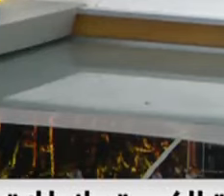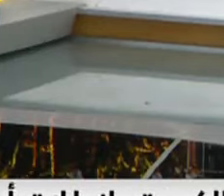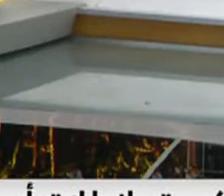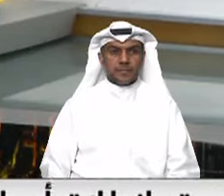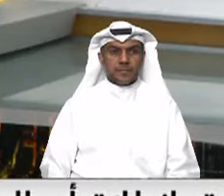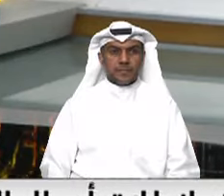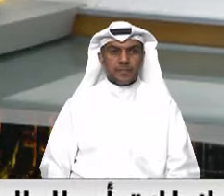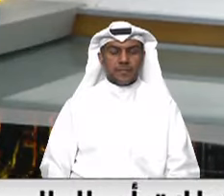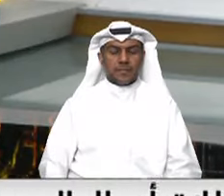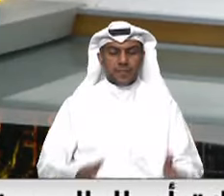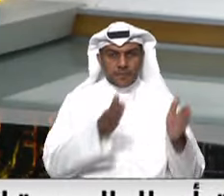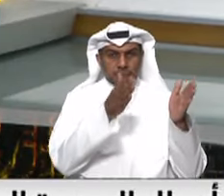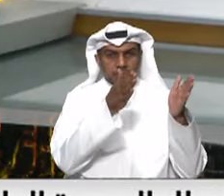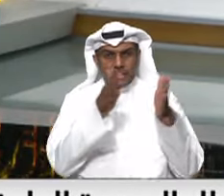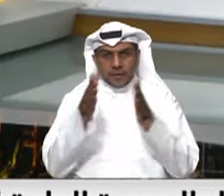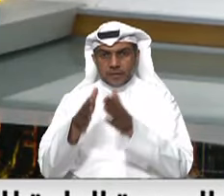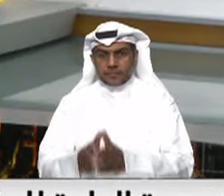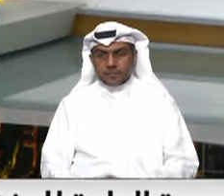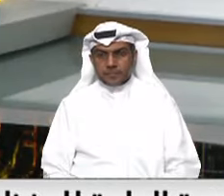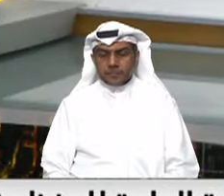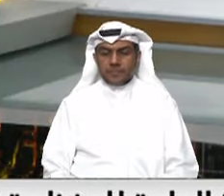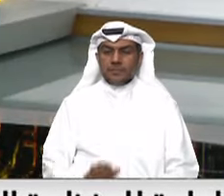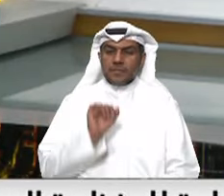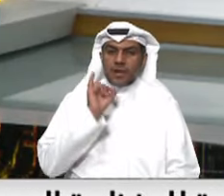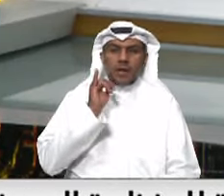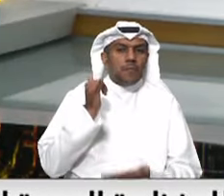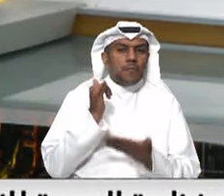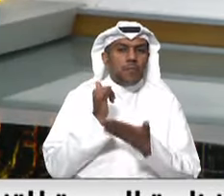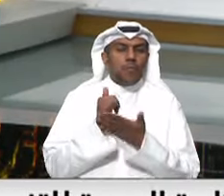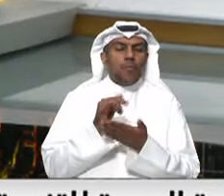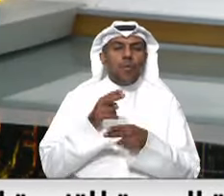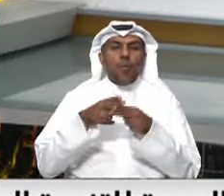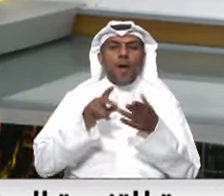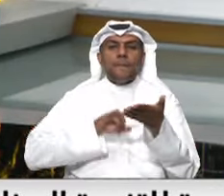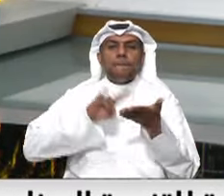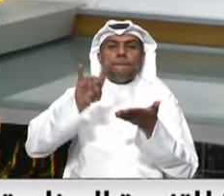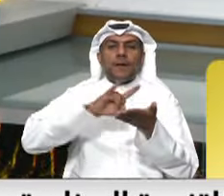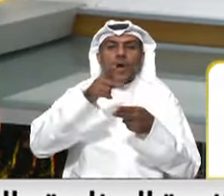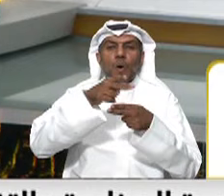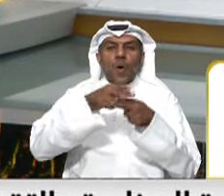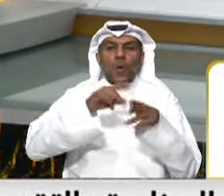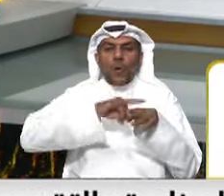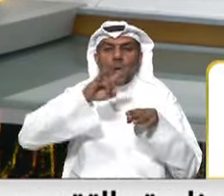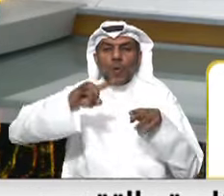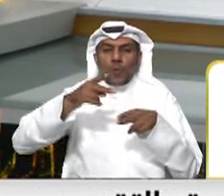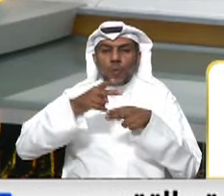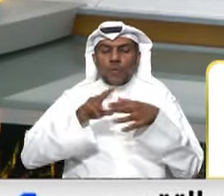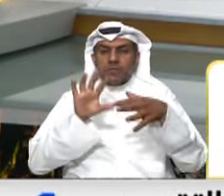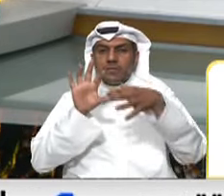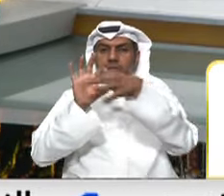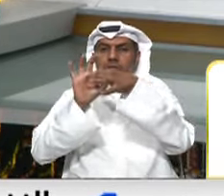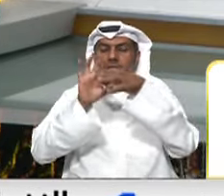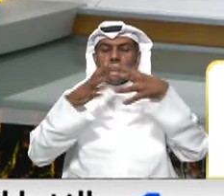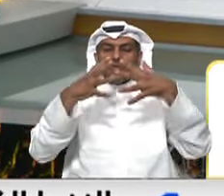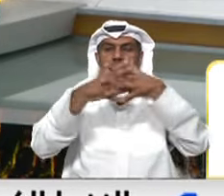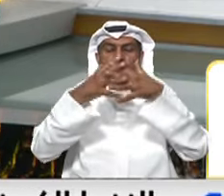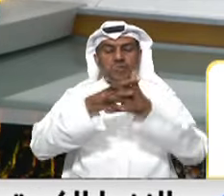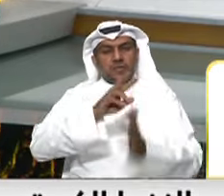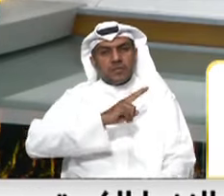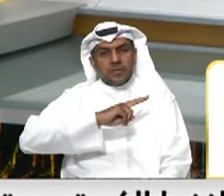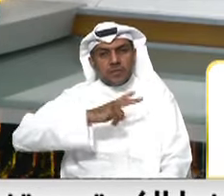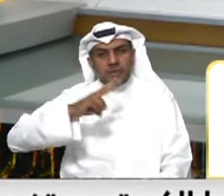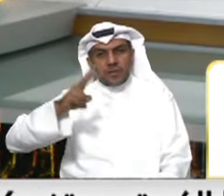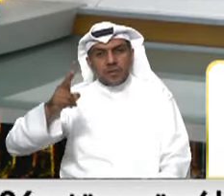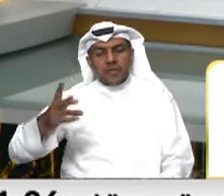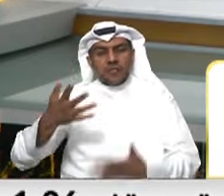تعكف الجهات والمؤسسات الدوله المشغله لمطار الكويت الدولي بالتعاون مع شركات الطيران على تسهيل وتذليل